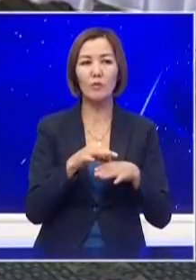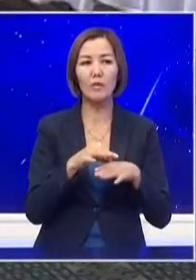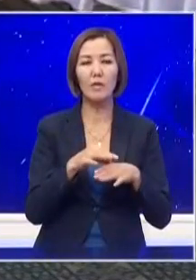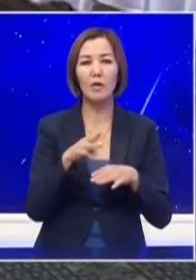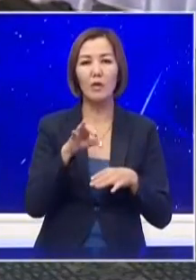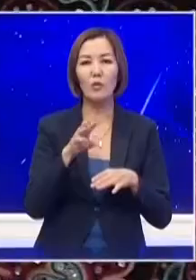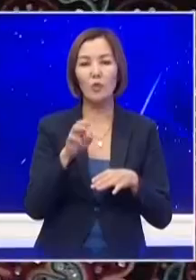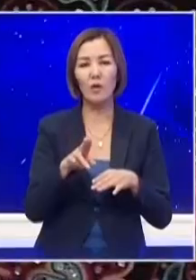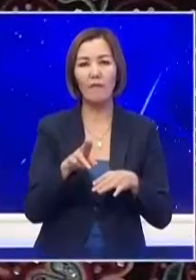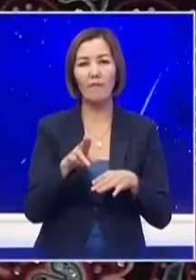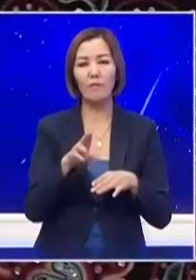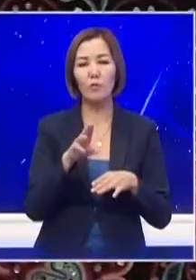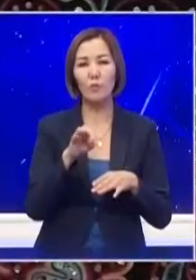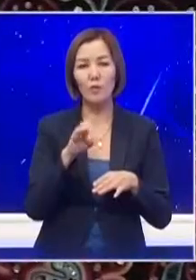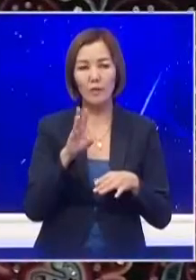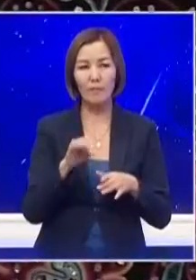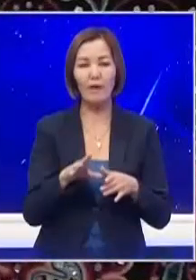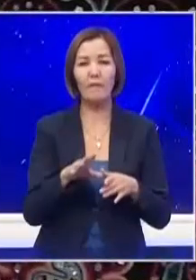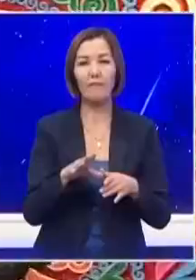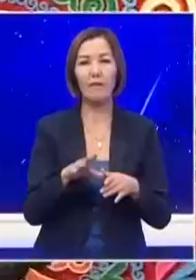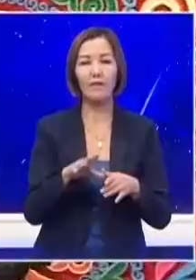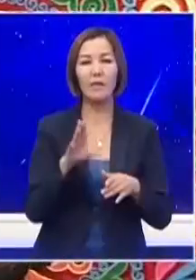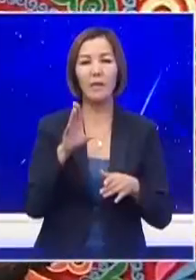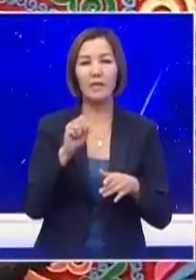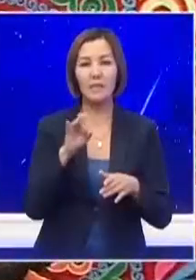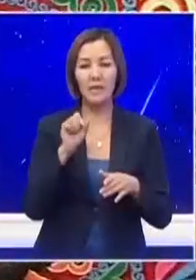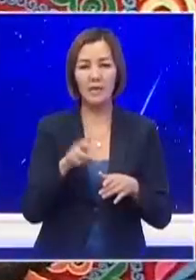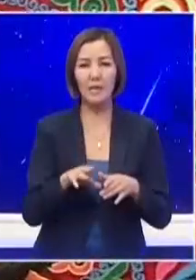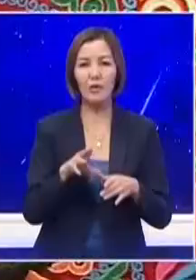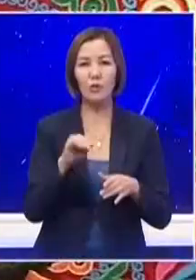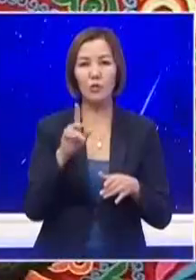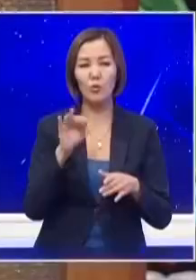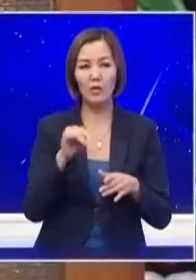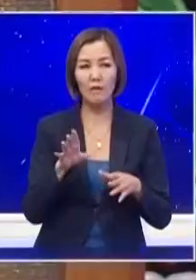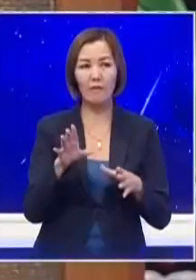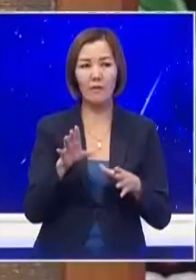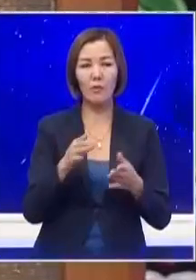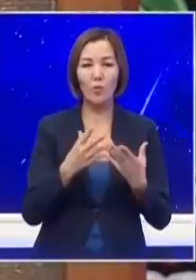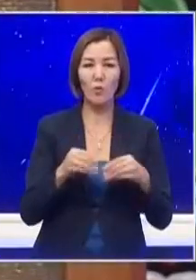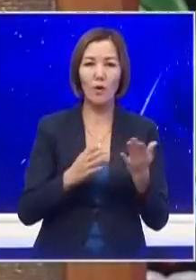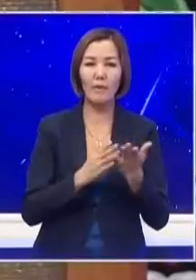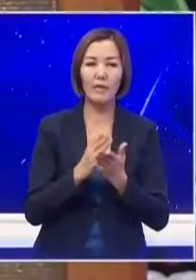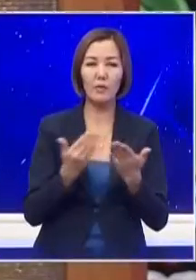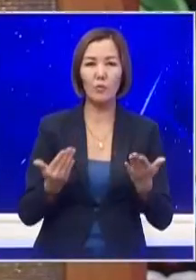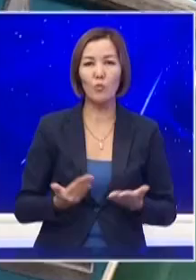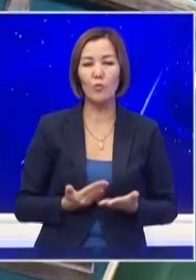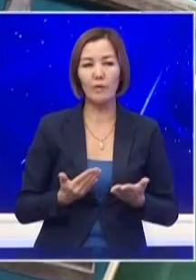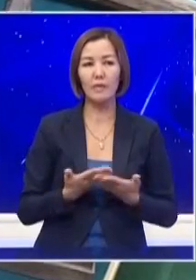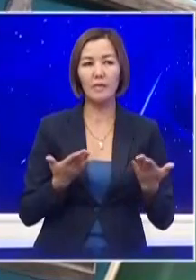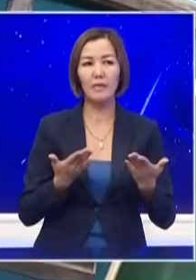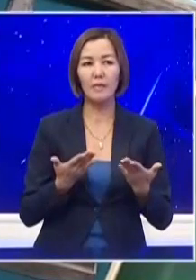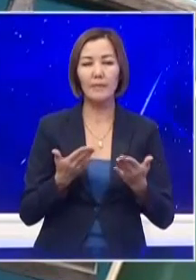Биген Римова, Мұқан Төлебаев, Қабан Жырау, Сара Тастанбекқызы, Темірбек Жүргенов сынды көрнекті қоғам қайраткерлері мен өнер саласының майталмандары